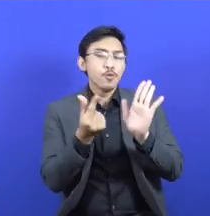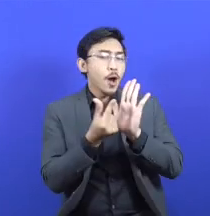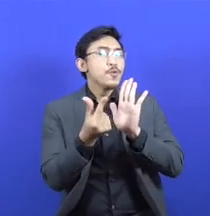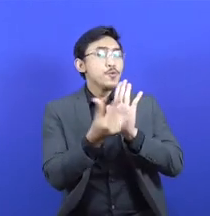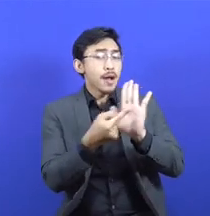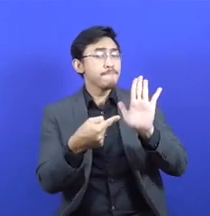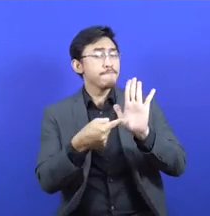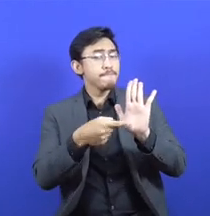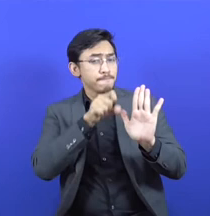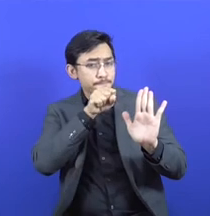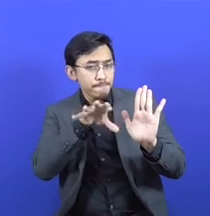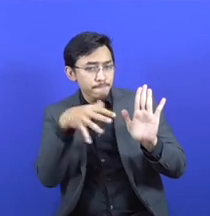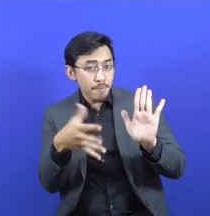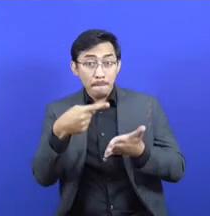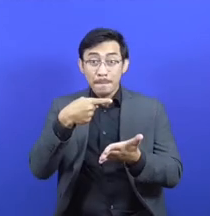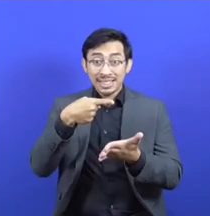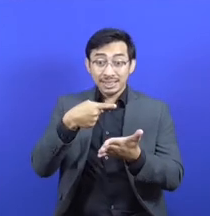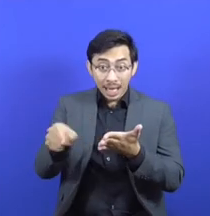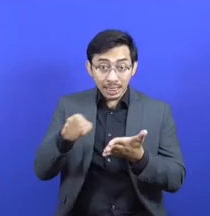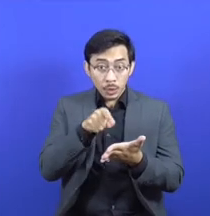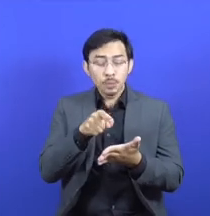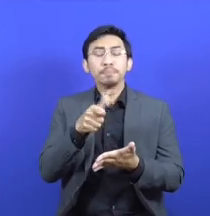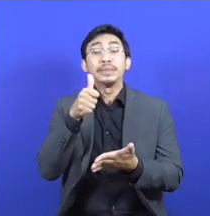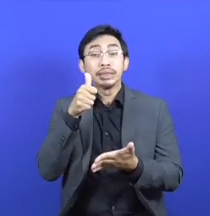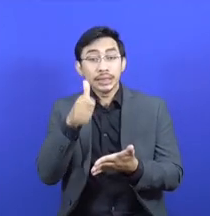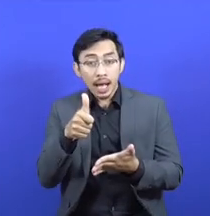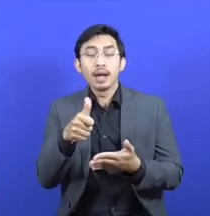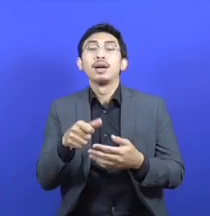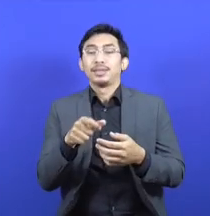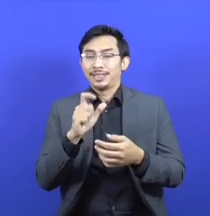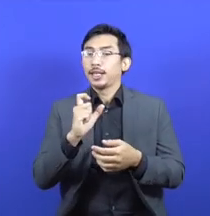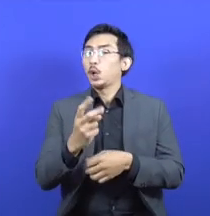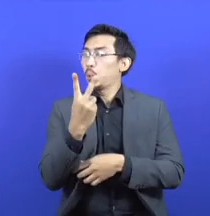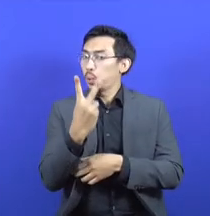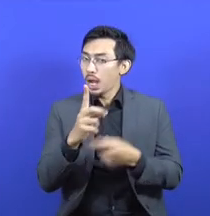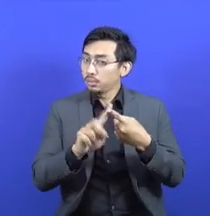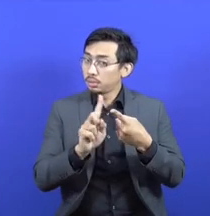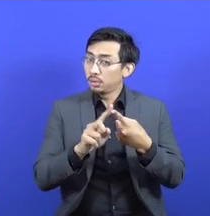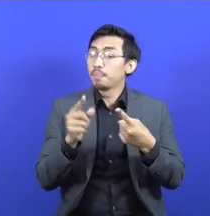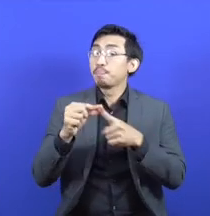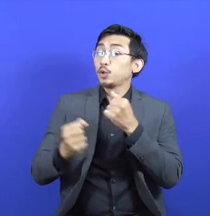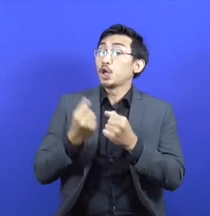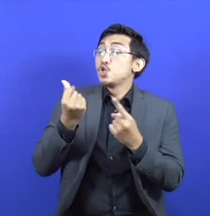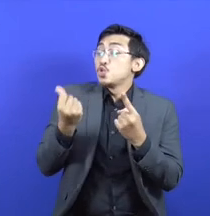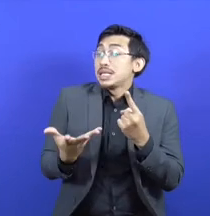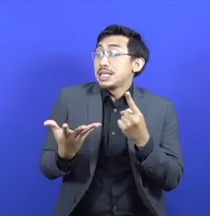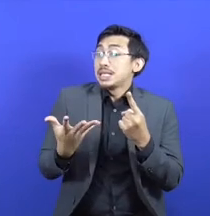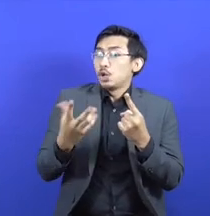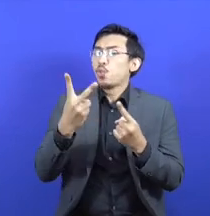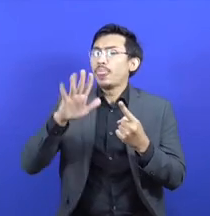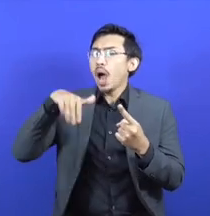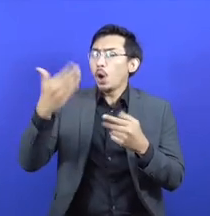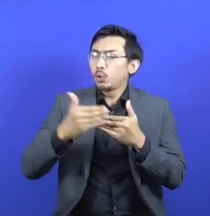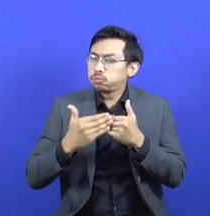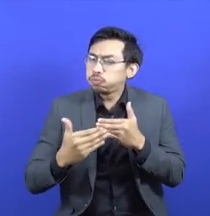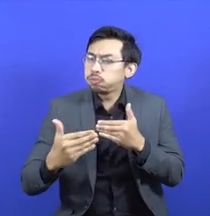Berdasarkan undang-undang sendiri nih ya, pemecatan itu tuh hanya bisa dilakukan dengan dua kondisi tau gak sih? Jadi kayak perusahaan itu